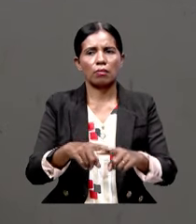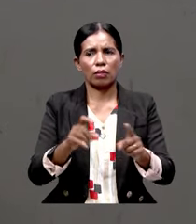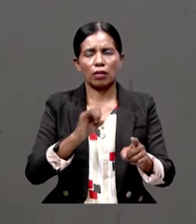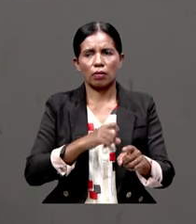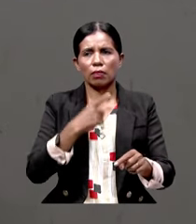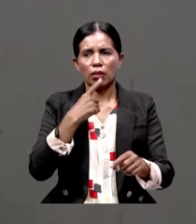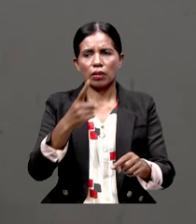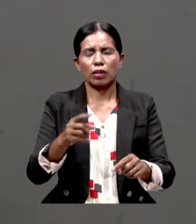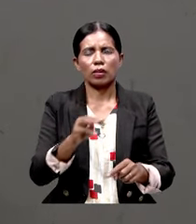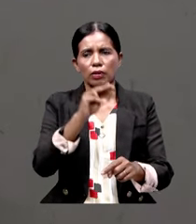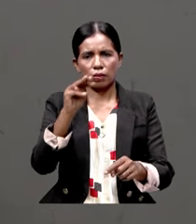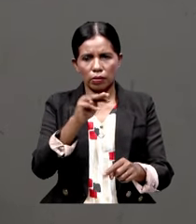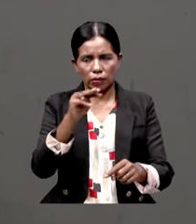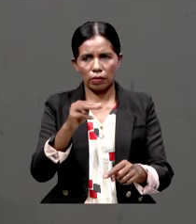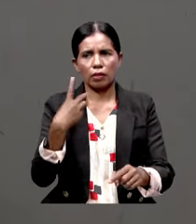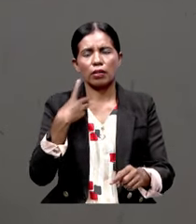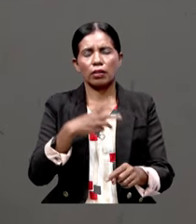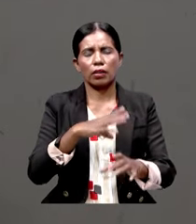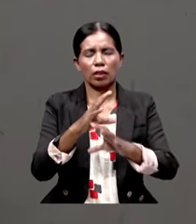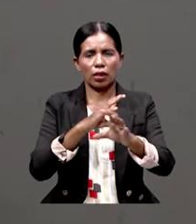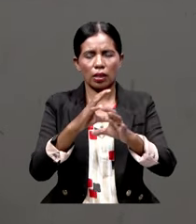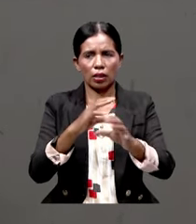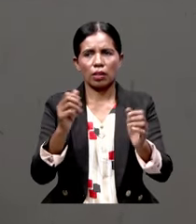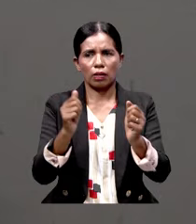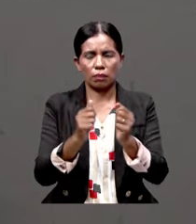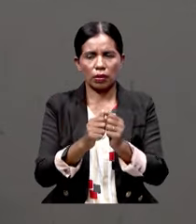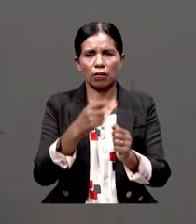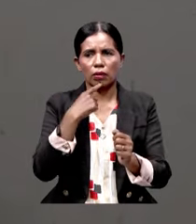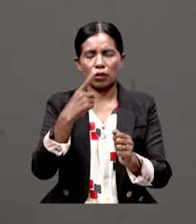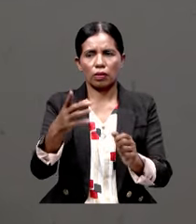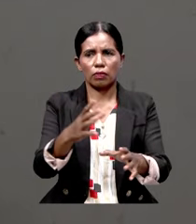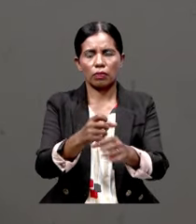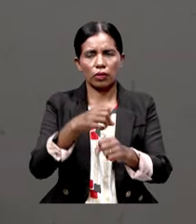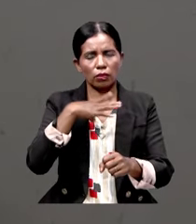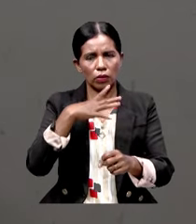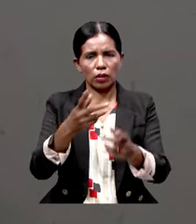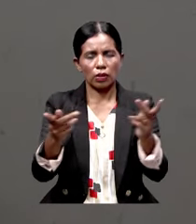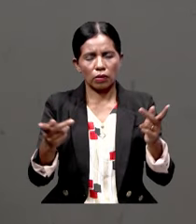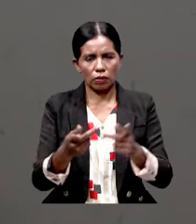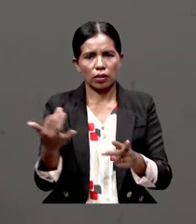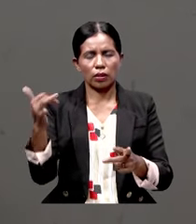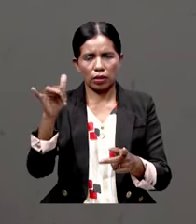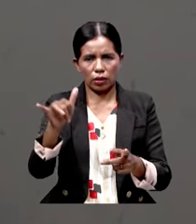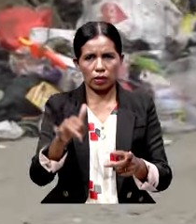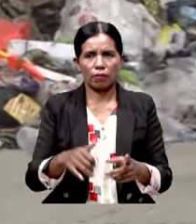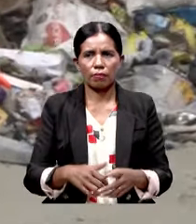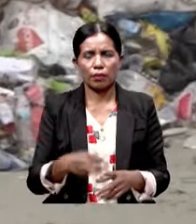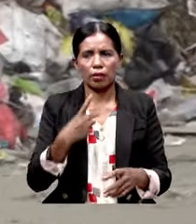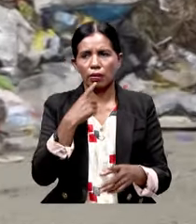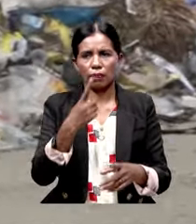te dekat isi gundane itene kami neta sanemento be kap keran sira para foti lisu ia fatin sira ne be ita